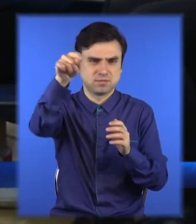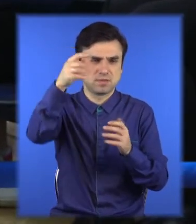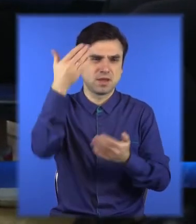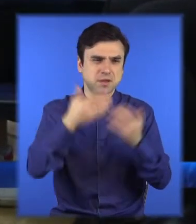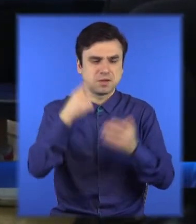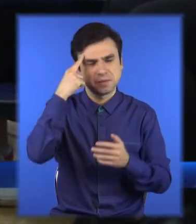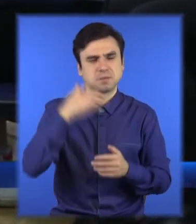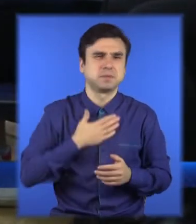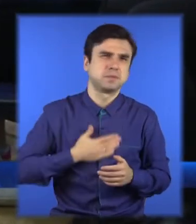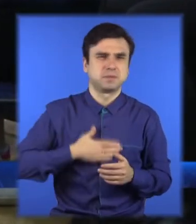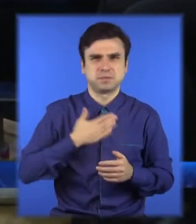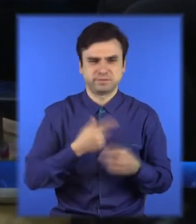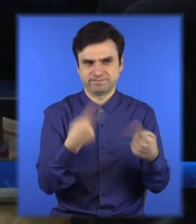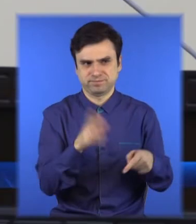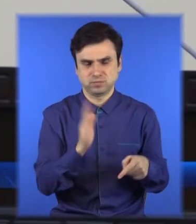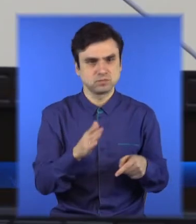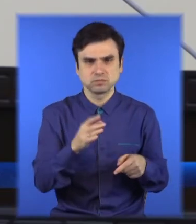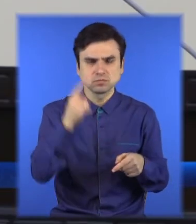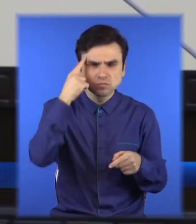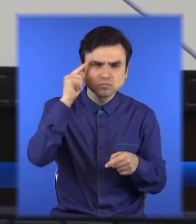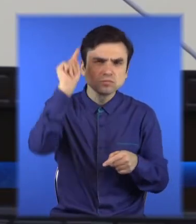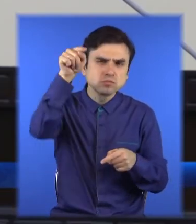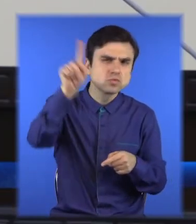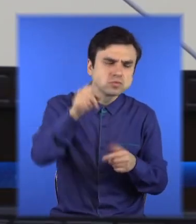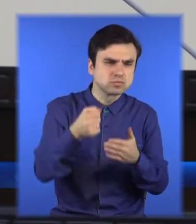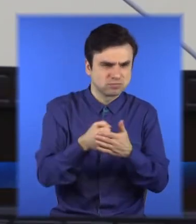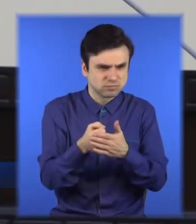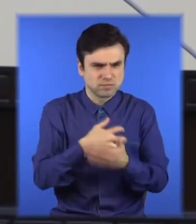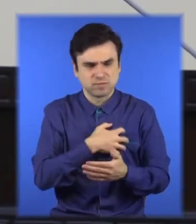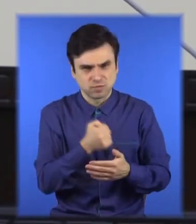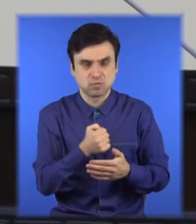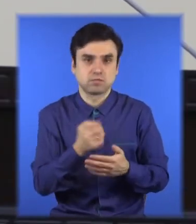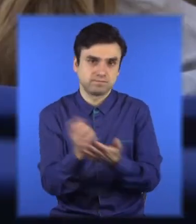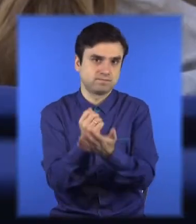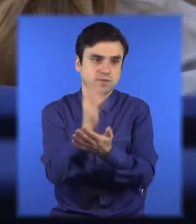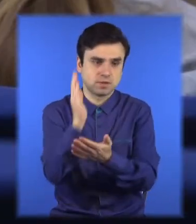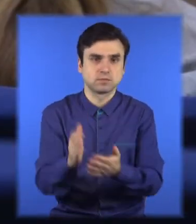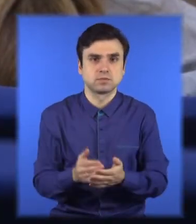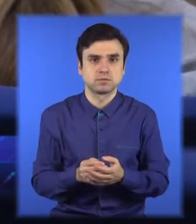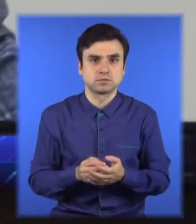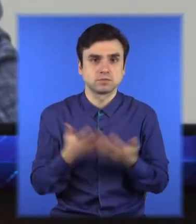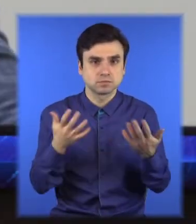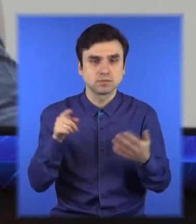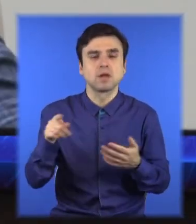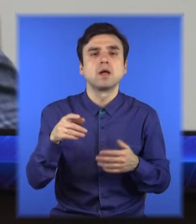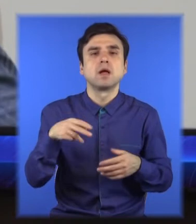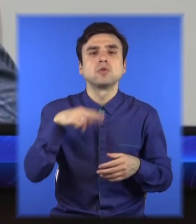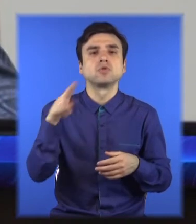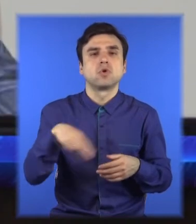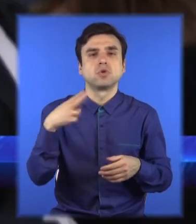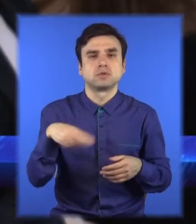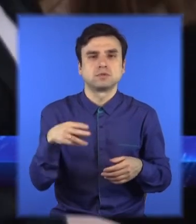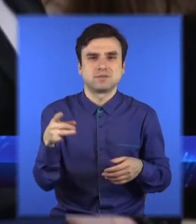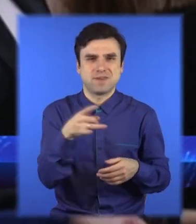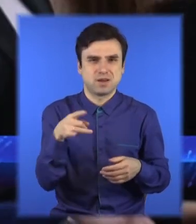дальнейшие свои 5-7 лет, а то и более. Поэтому просто внутреннее рвение и целеустремленность, и все, получится. Такі напутні слова голова